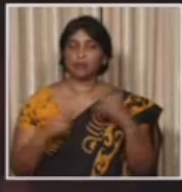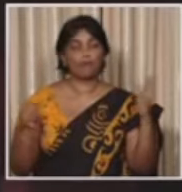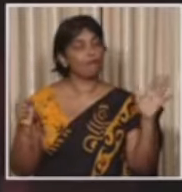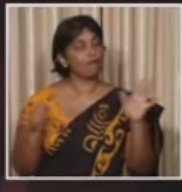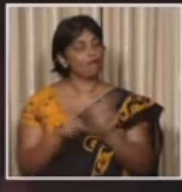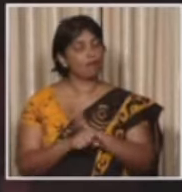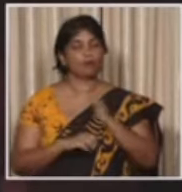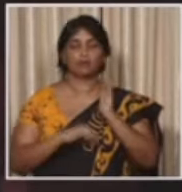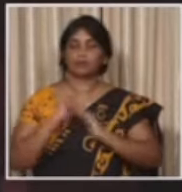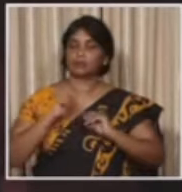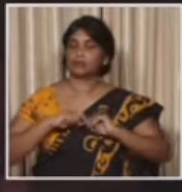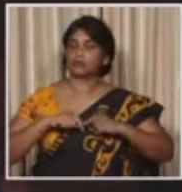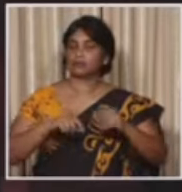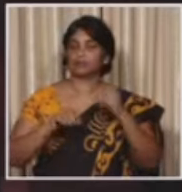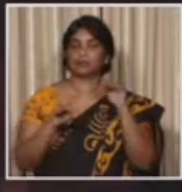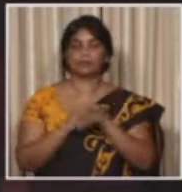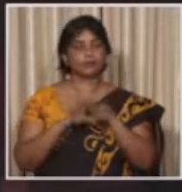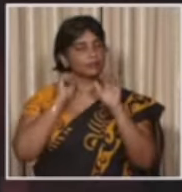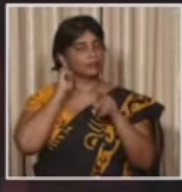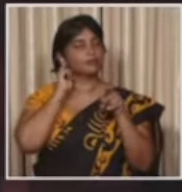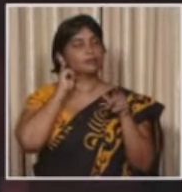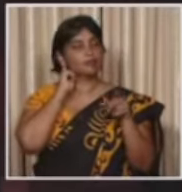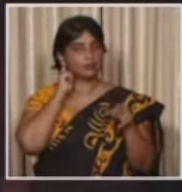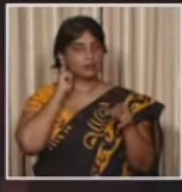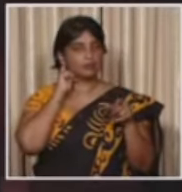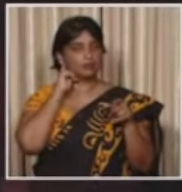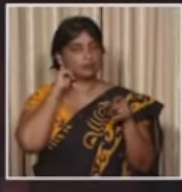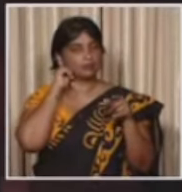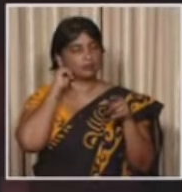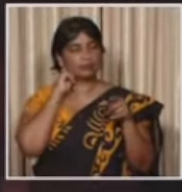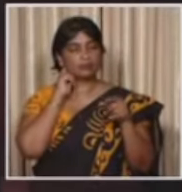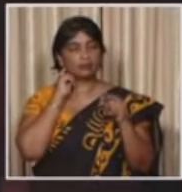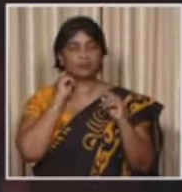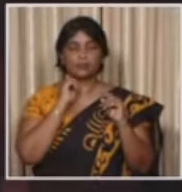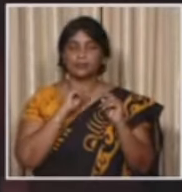සම්පූර්ණ ක්‍රියාවලියක නිරත වුණයි කියලා. ඒක එතකොට